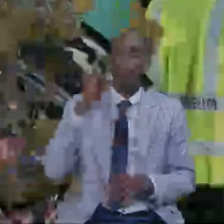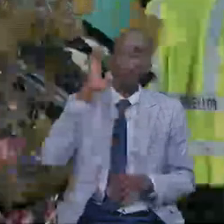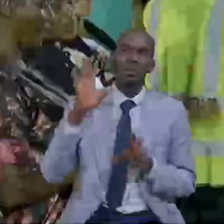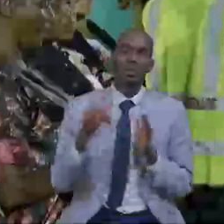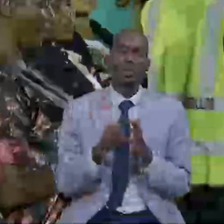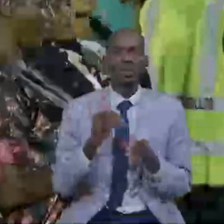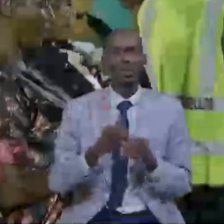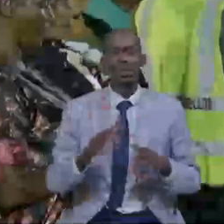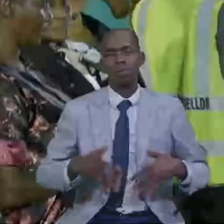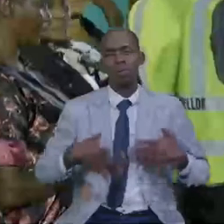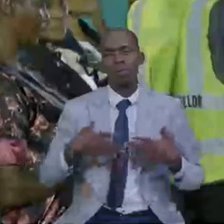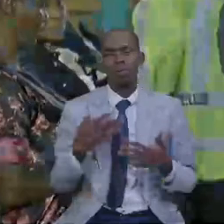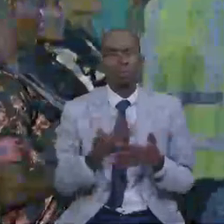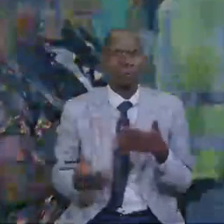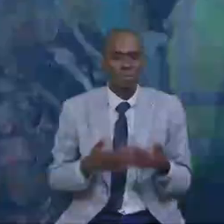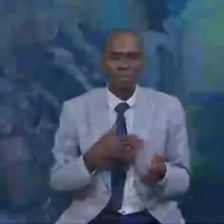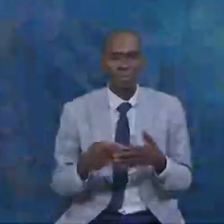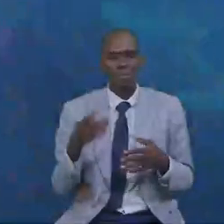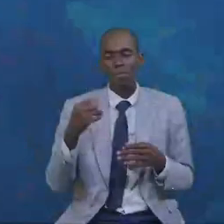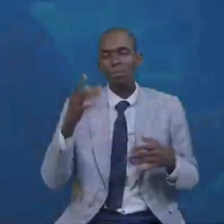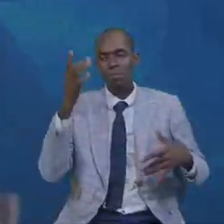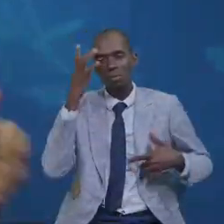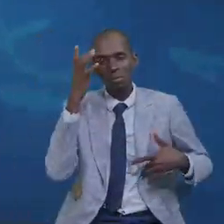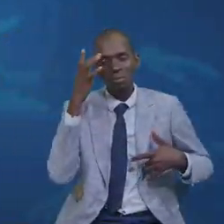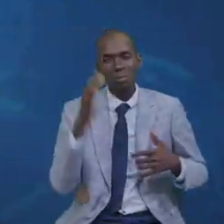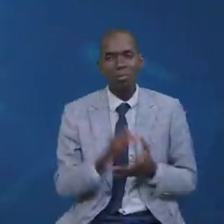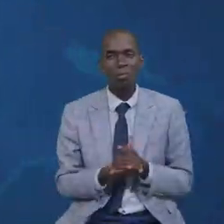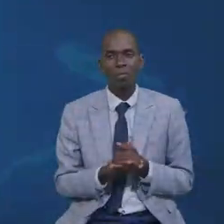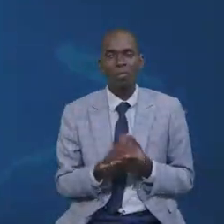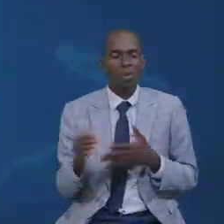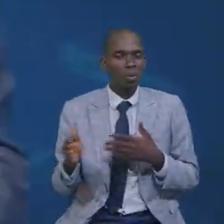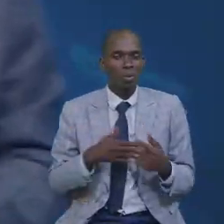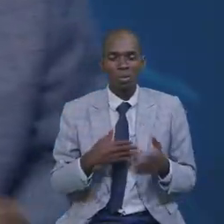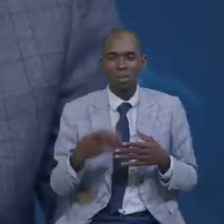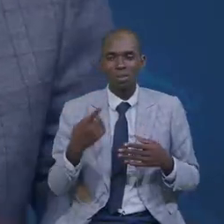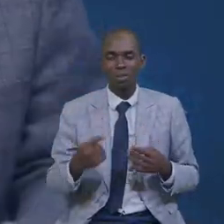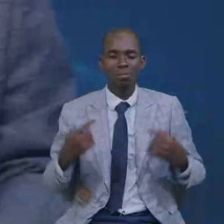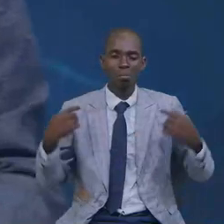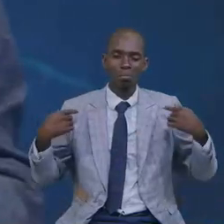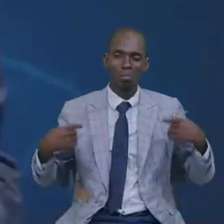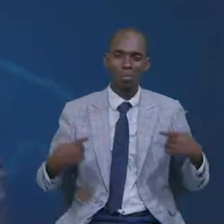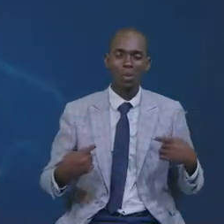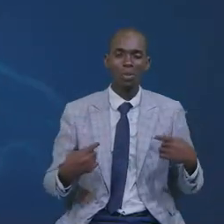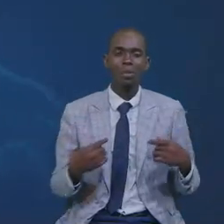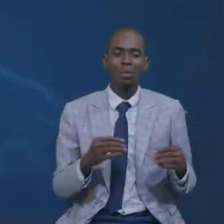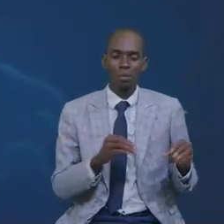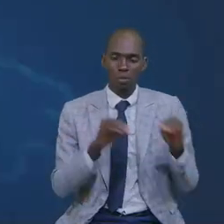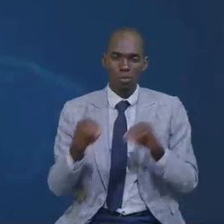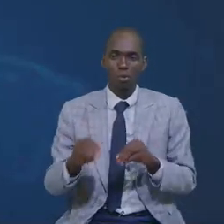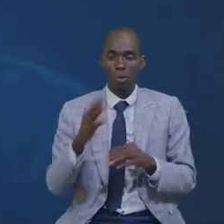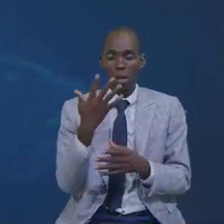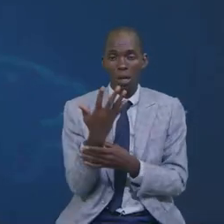il le fera dans ta vie quelque soit la maladie quel que soit mal